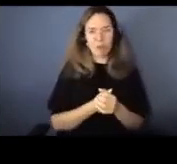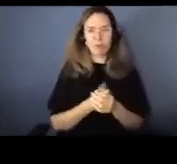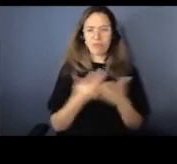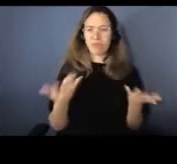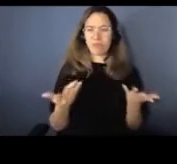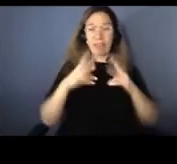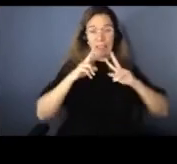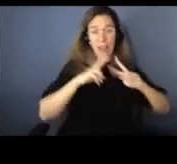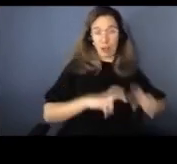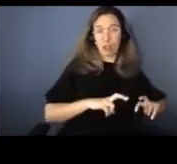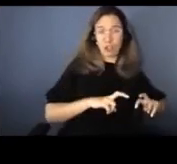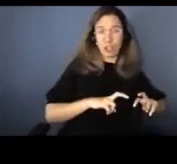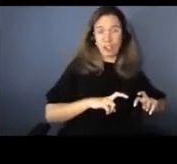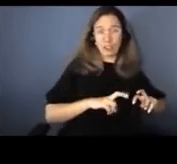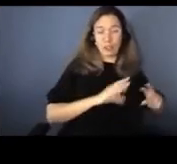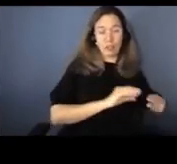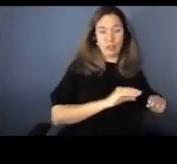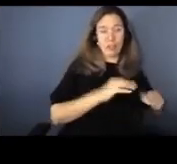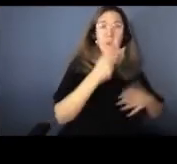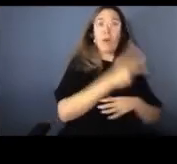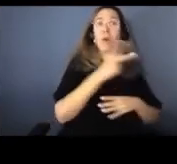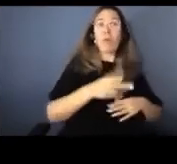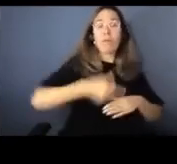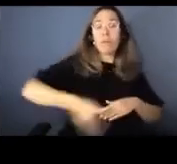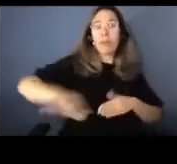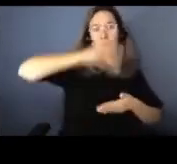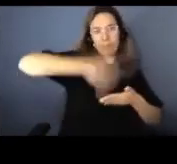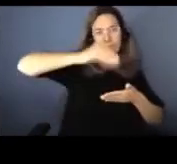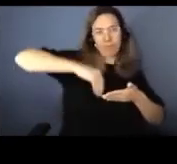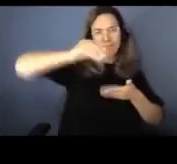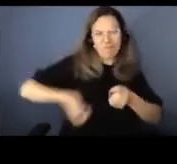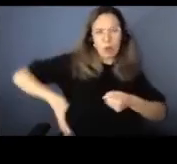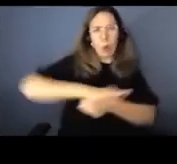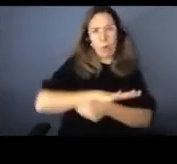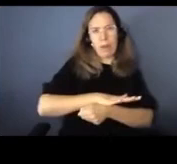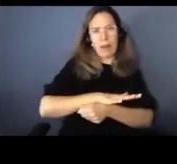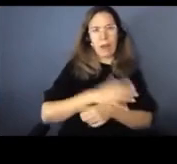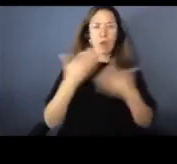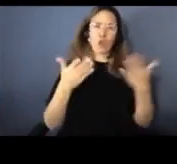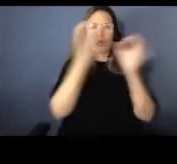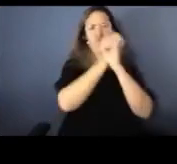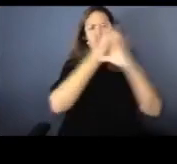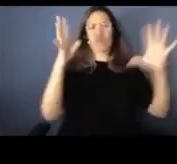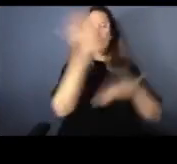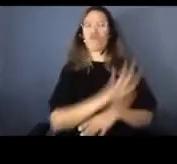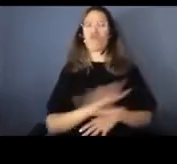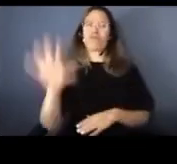cette recherche-là est dans un texte à paraître qui est plus complet. Mais voici le portrait général une